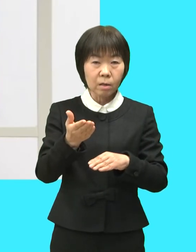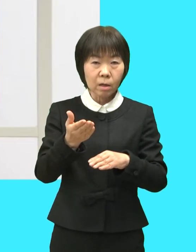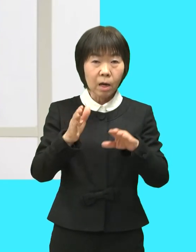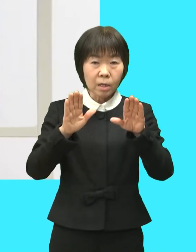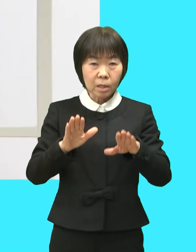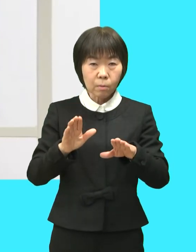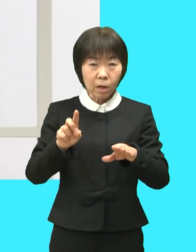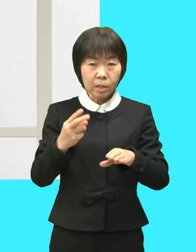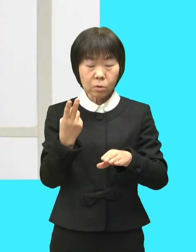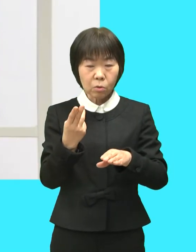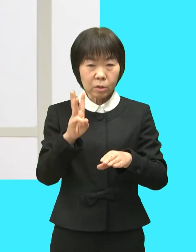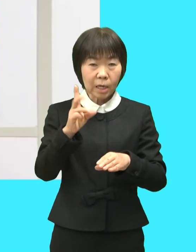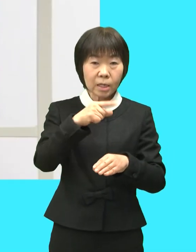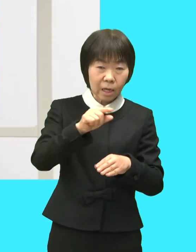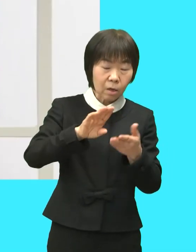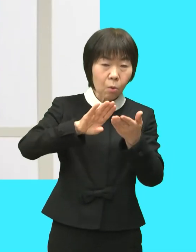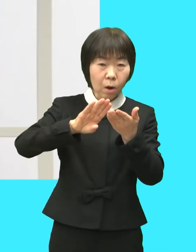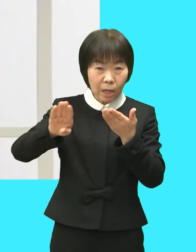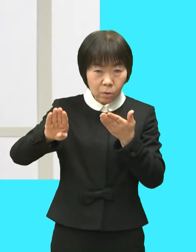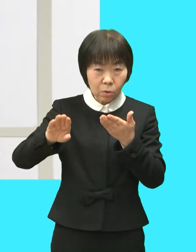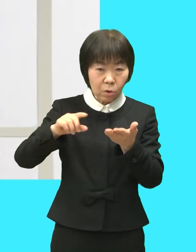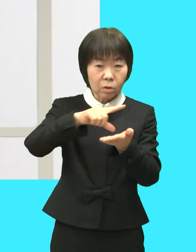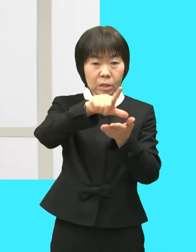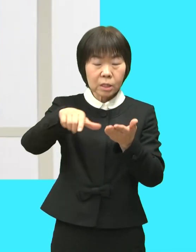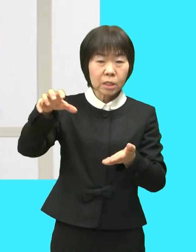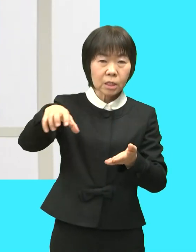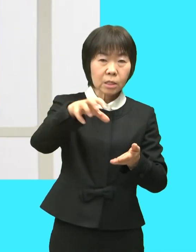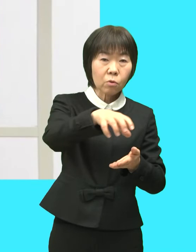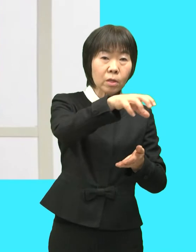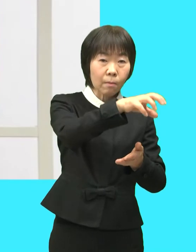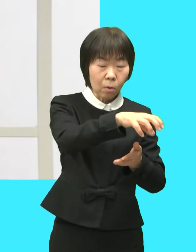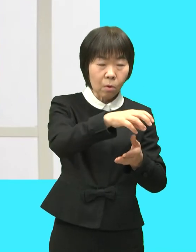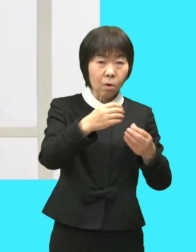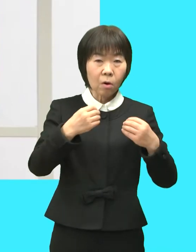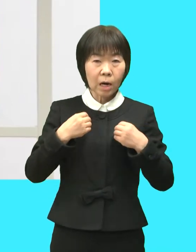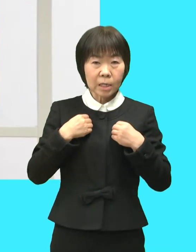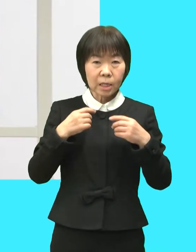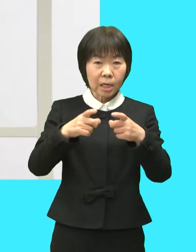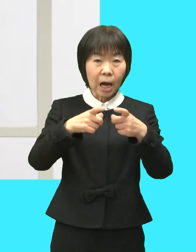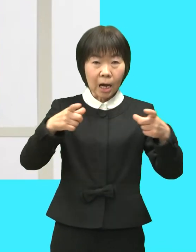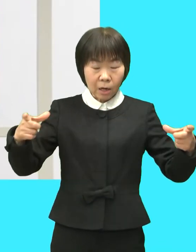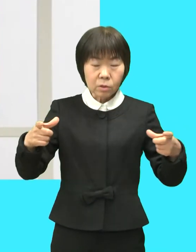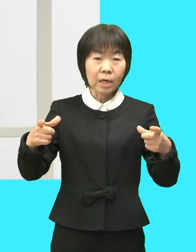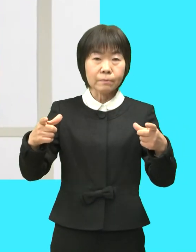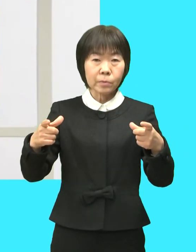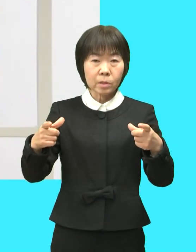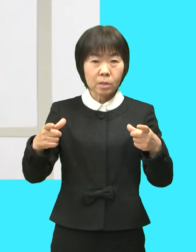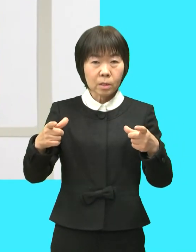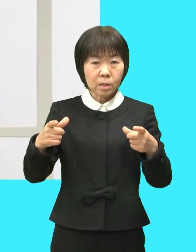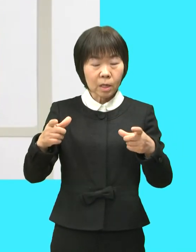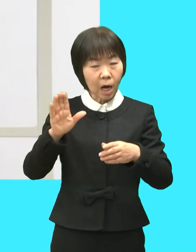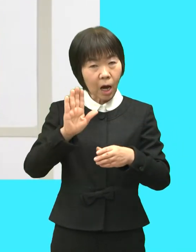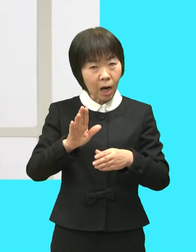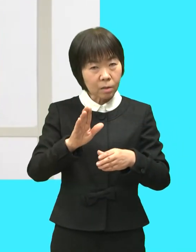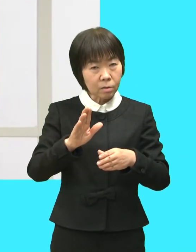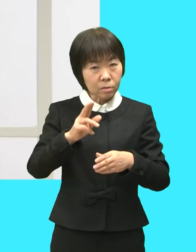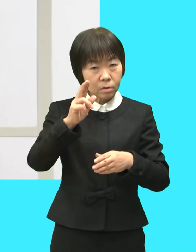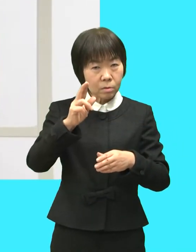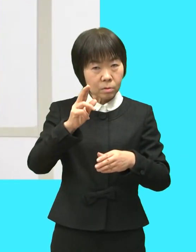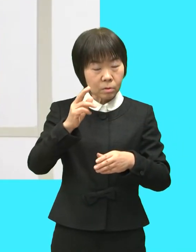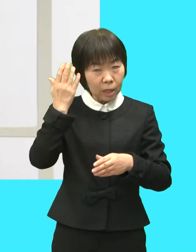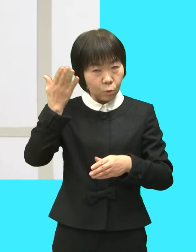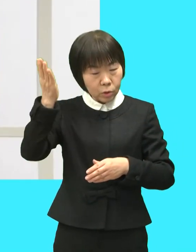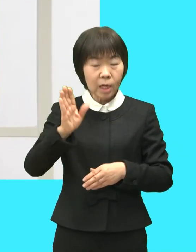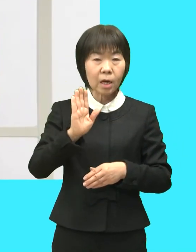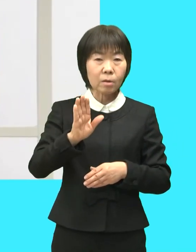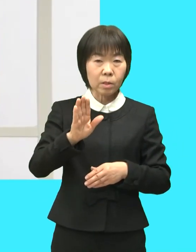今1都3県のみならず他の地域においても感染の急拡大ということがあり得る状況でありますので